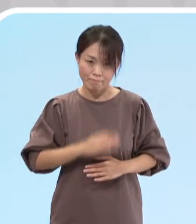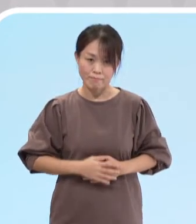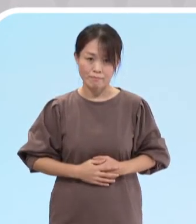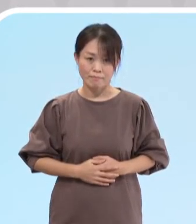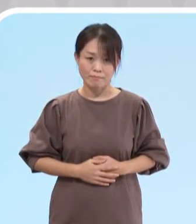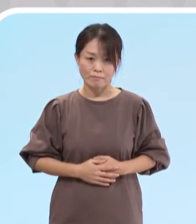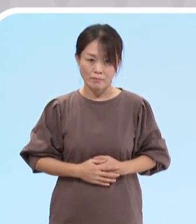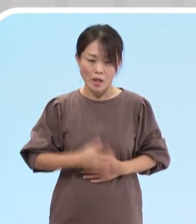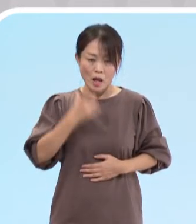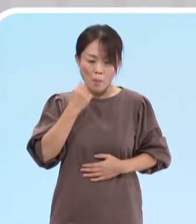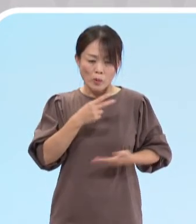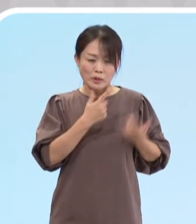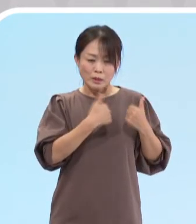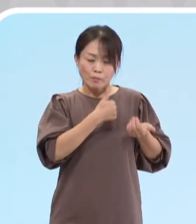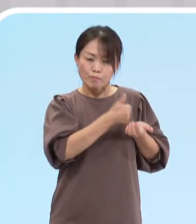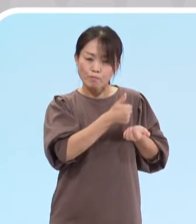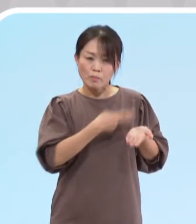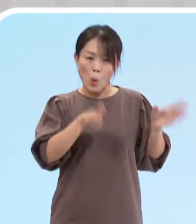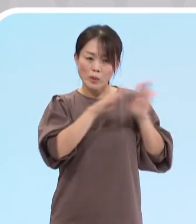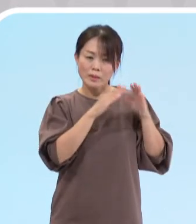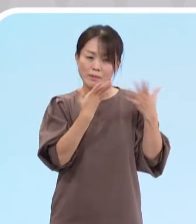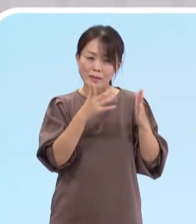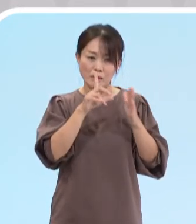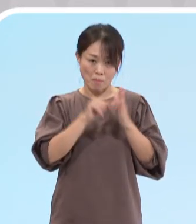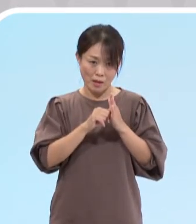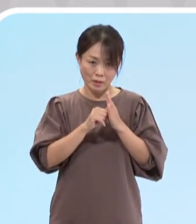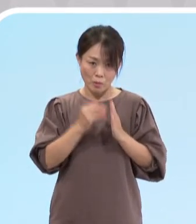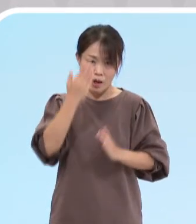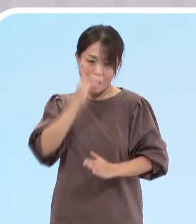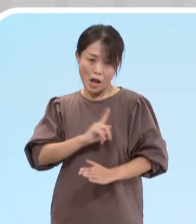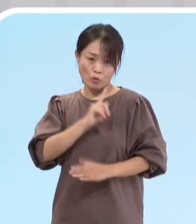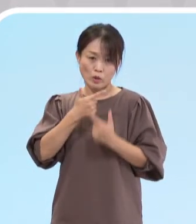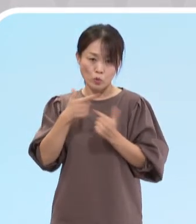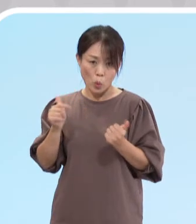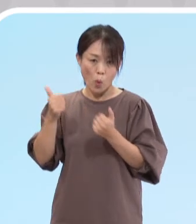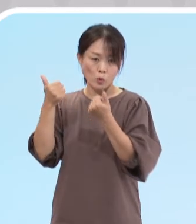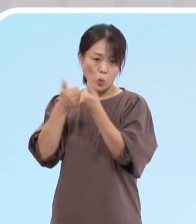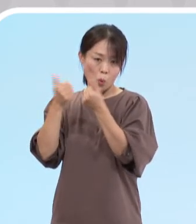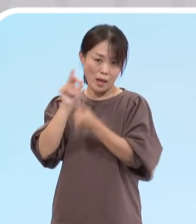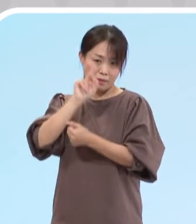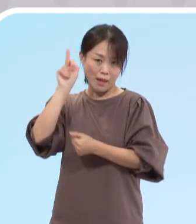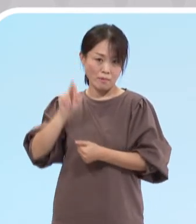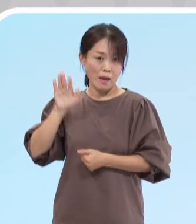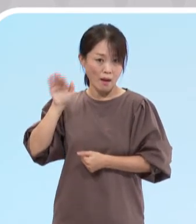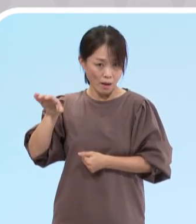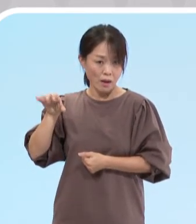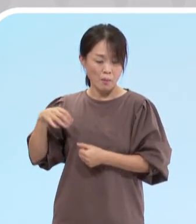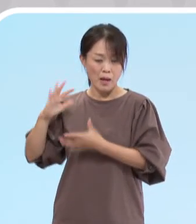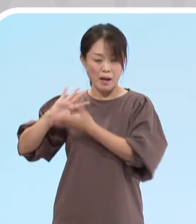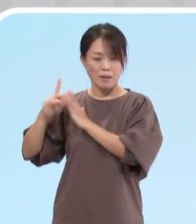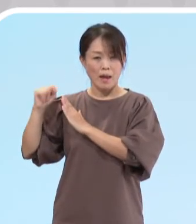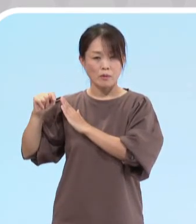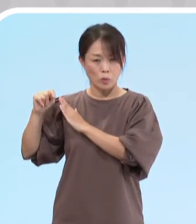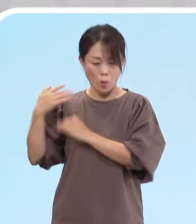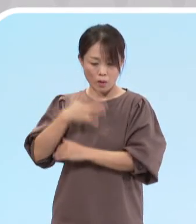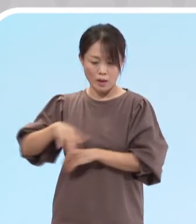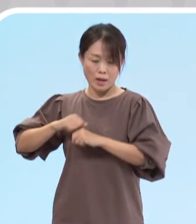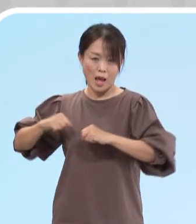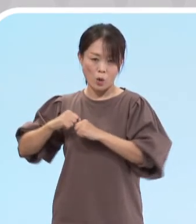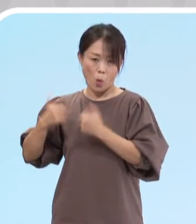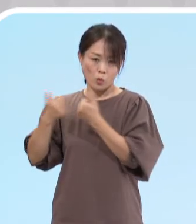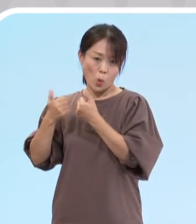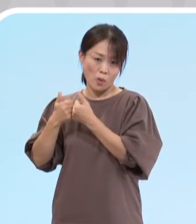ょう。かかりつけ医などがないときは発熱等受診相談センターや新型コロナ健